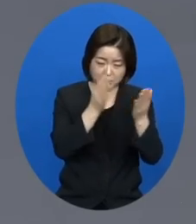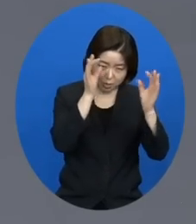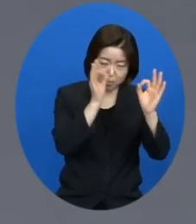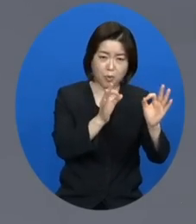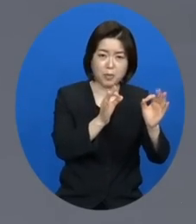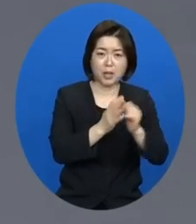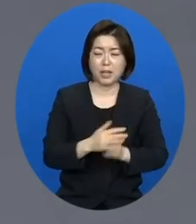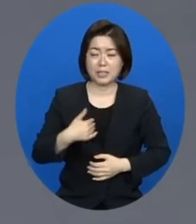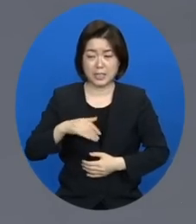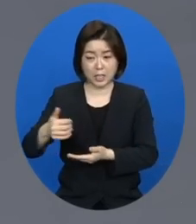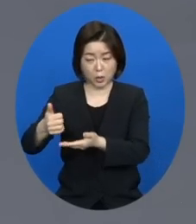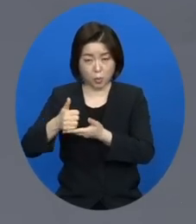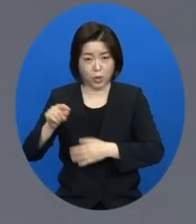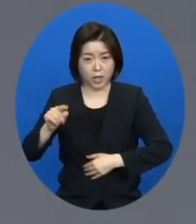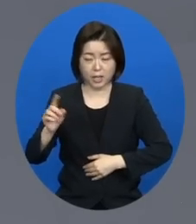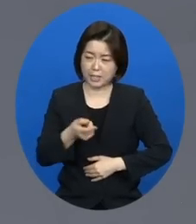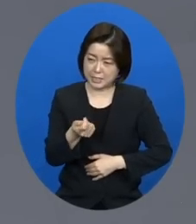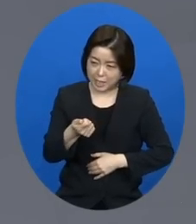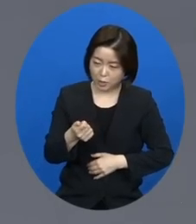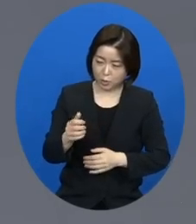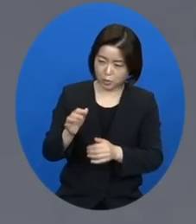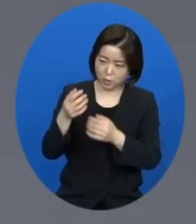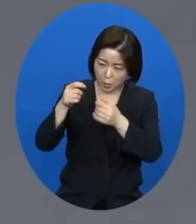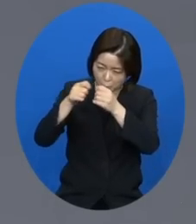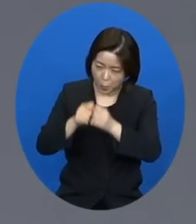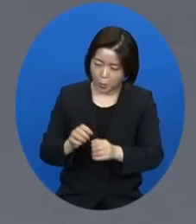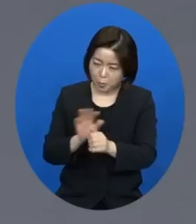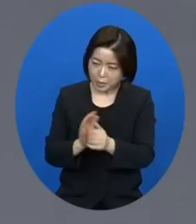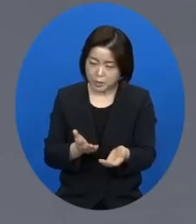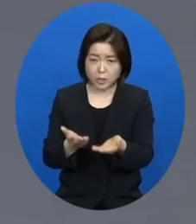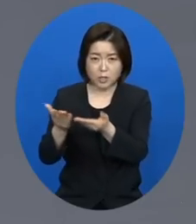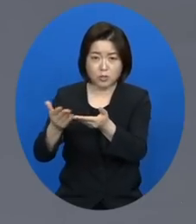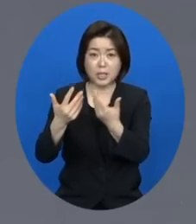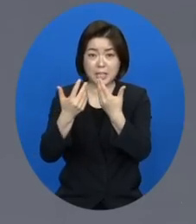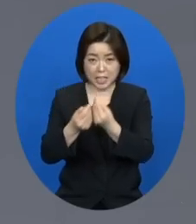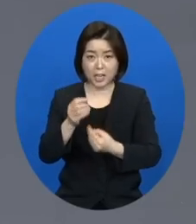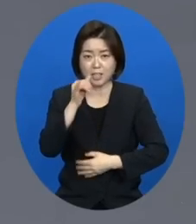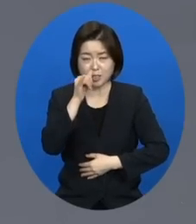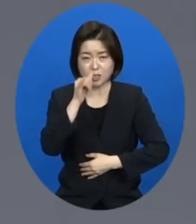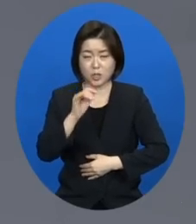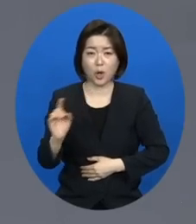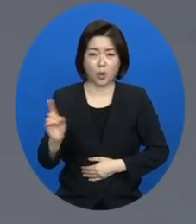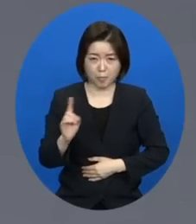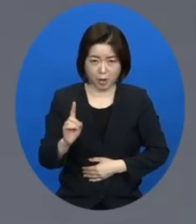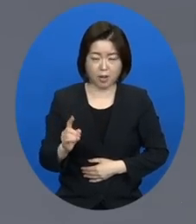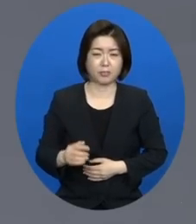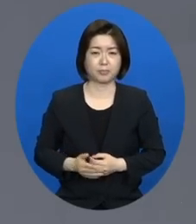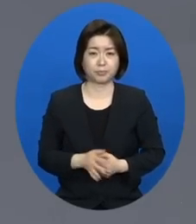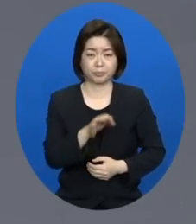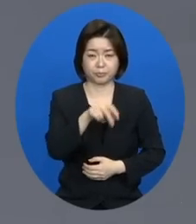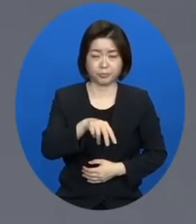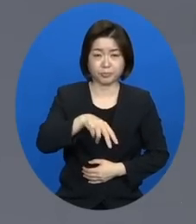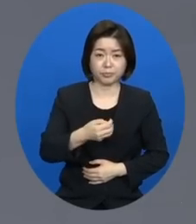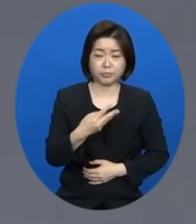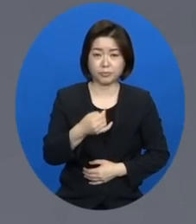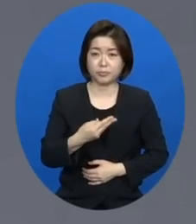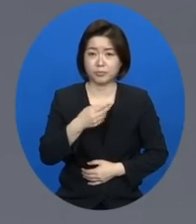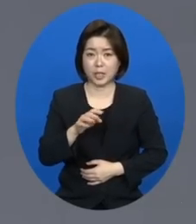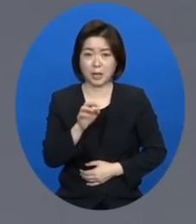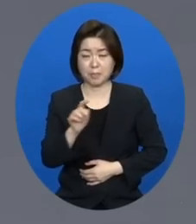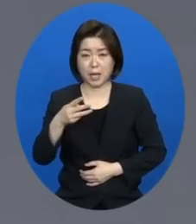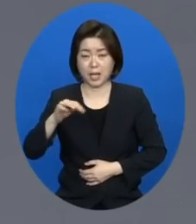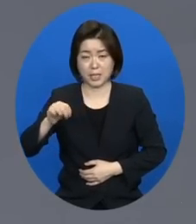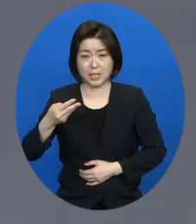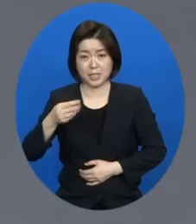그 고객들에게 작은 것까지도 섬세하게 섬기는지를 예를 들어준 것이 바로 이겁니다. 엑스트라 마일리지를 실천한다. 즉